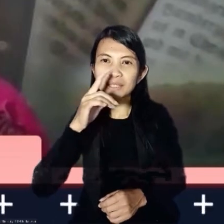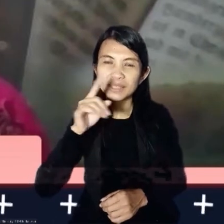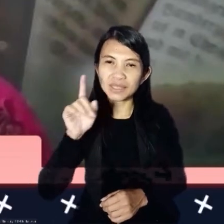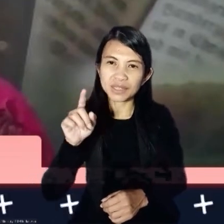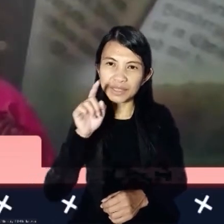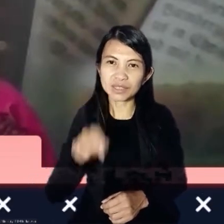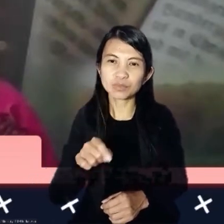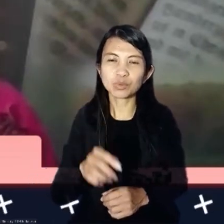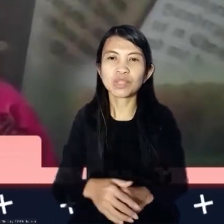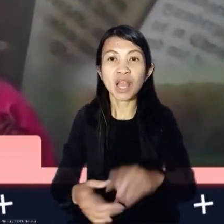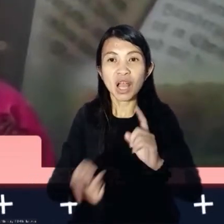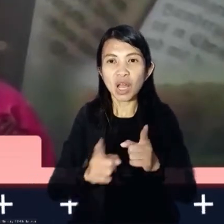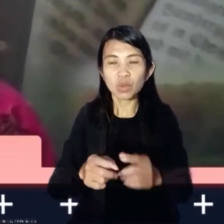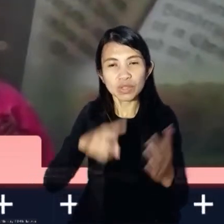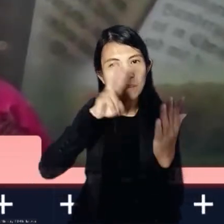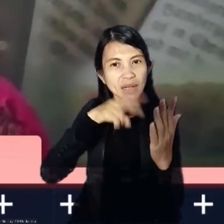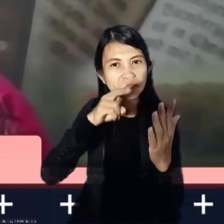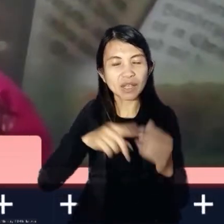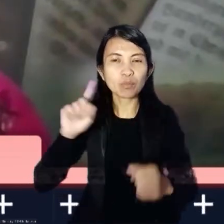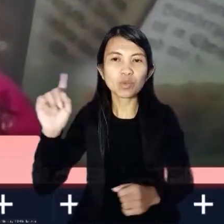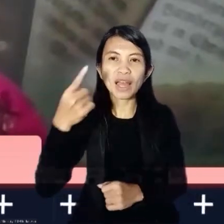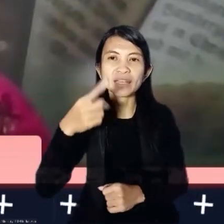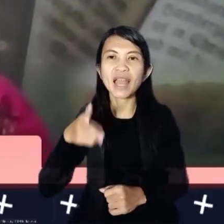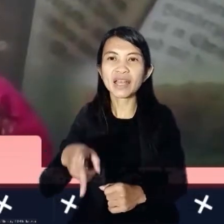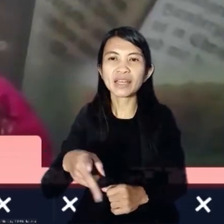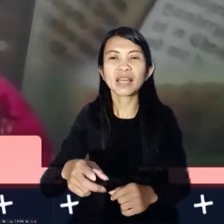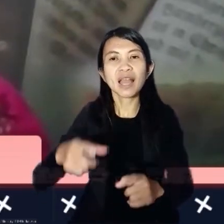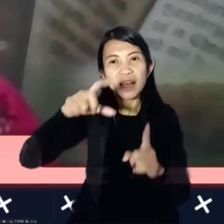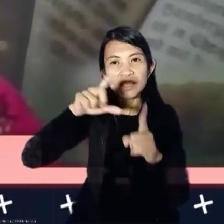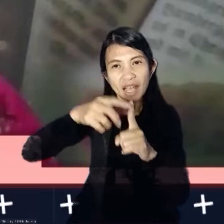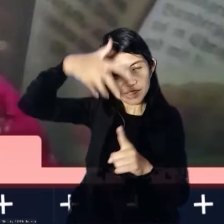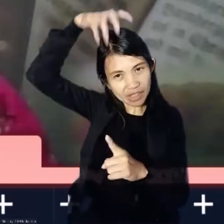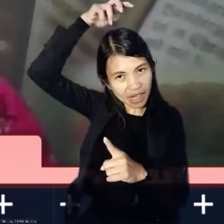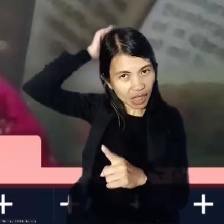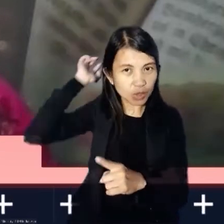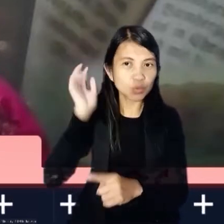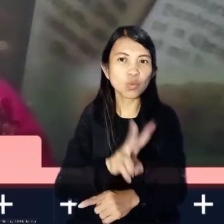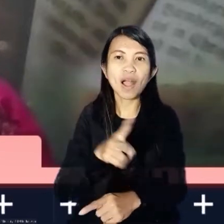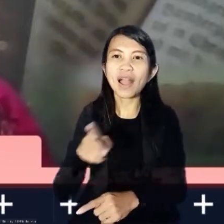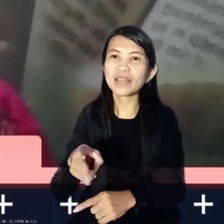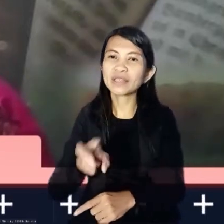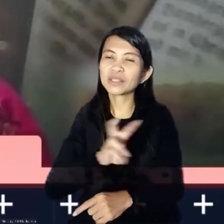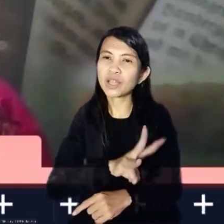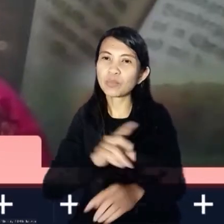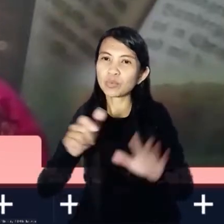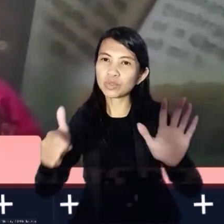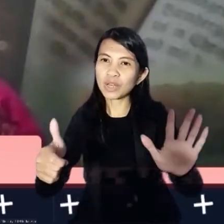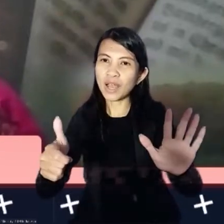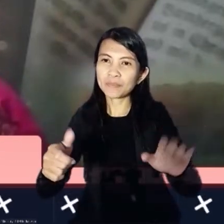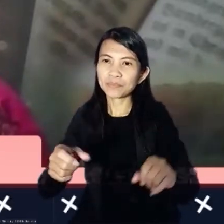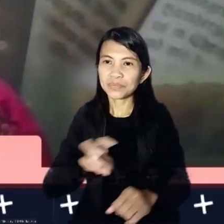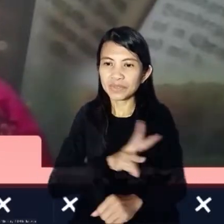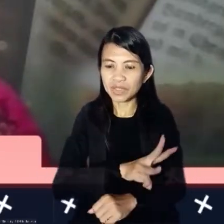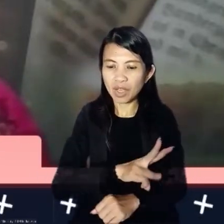dari ayat dalam Daniel fasal yang kedua mulai ayat yang ke 36 37 38 39